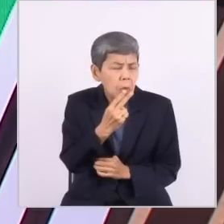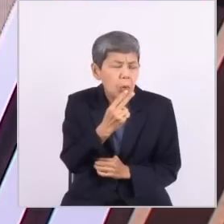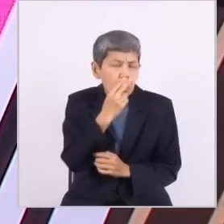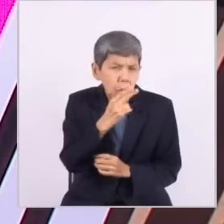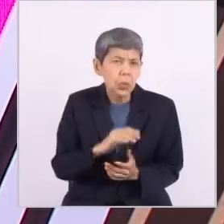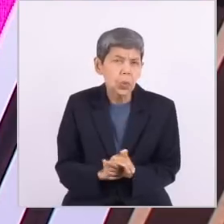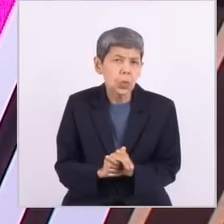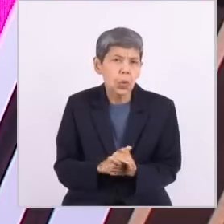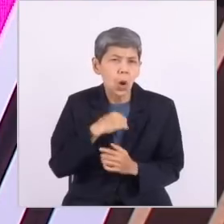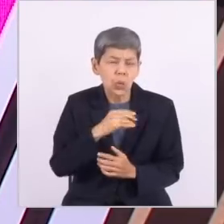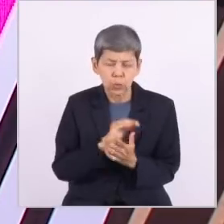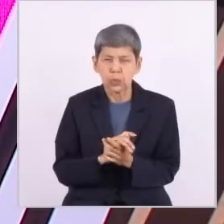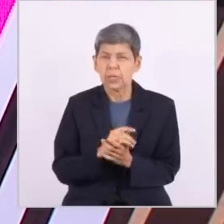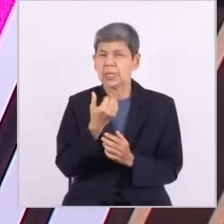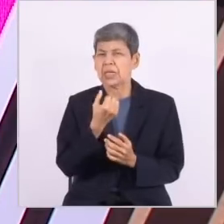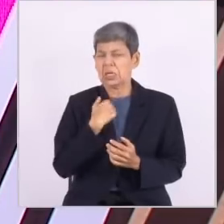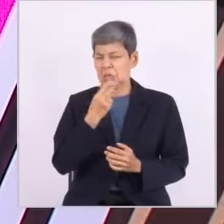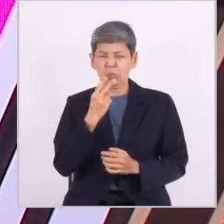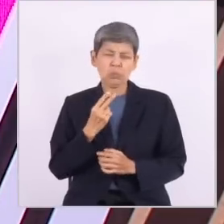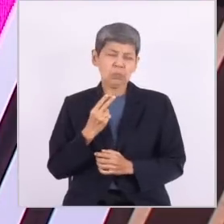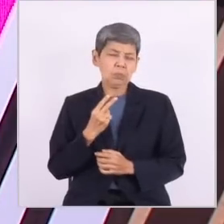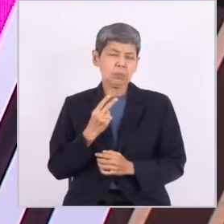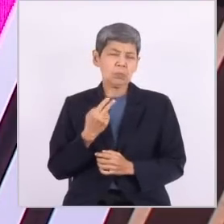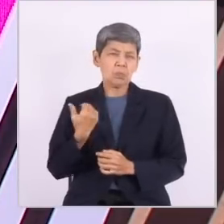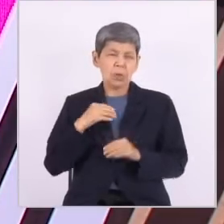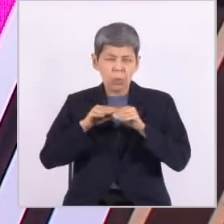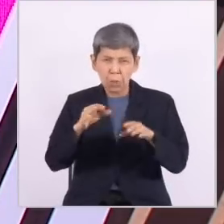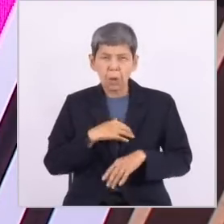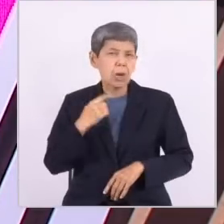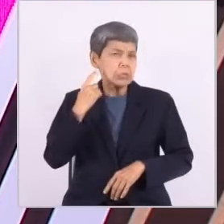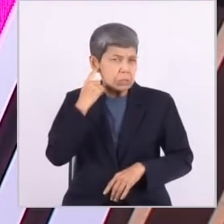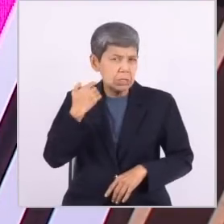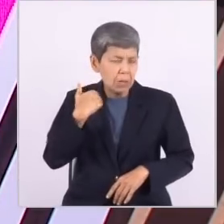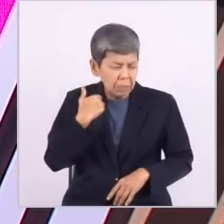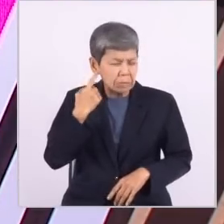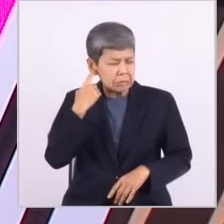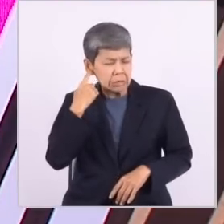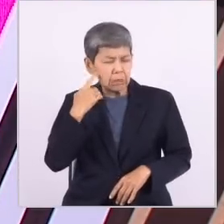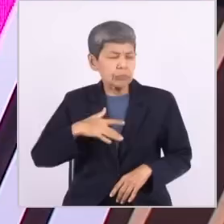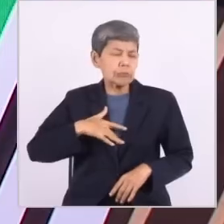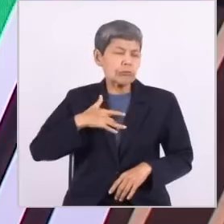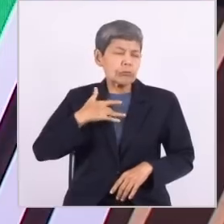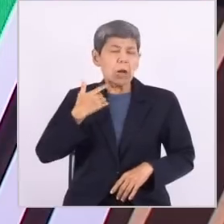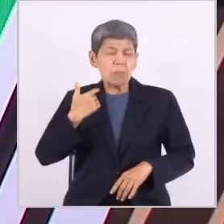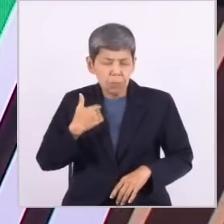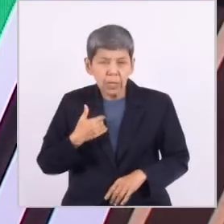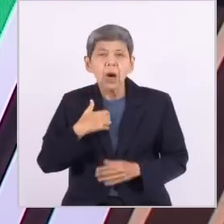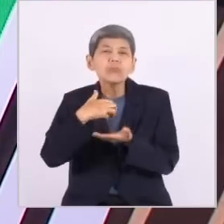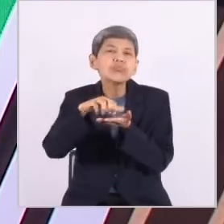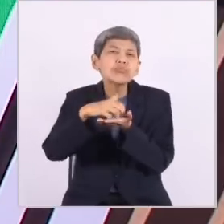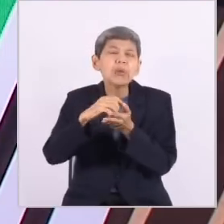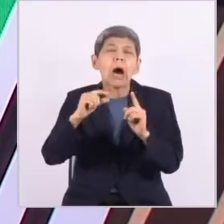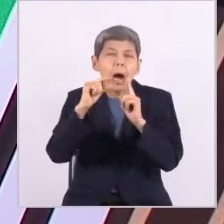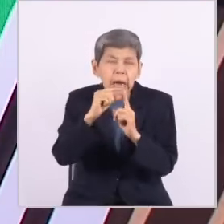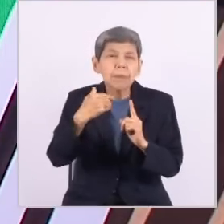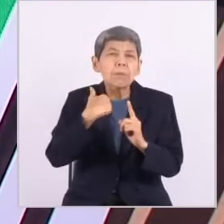มันมีภาพ18บวกนะเออนี่เขาก็เอามาเผยแพร่มีเสียงซืดซาดซืดซาดอะไรเขาก็ไม่รู้ เขาก็บัญญัติศัพท์ไว้ว่